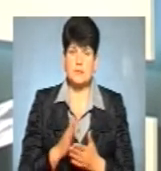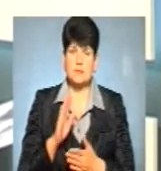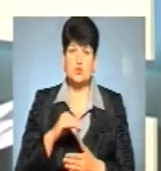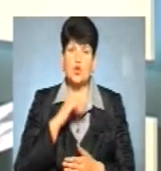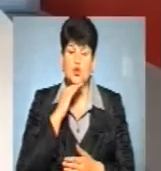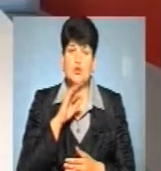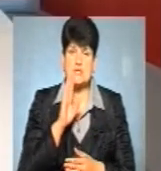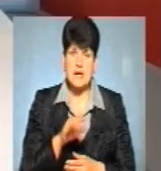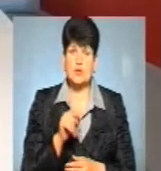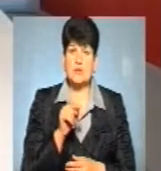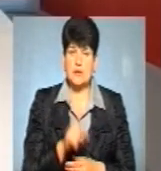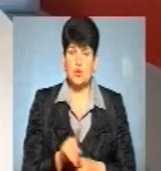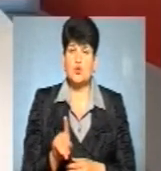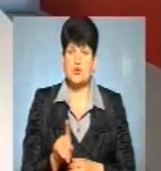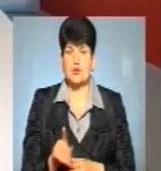того, щоб